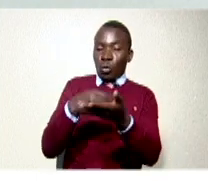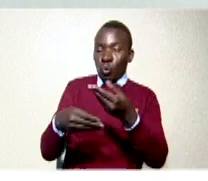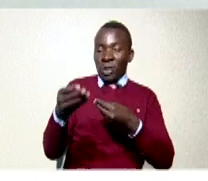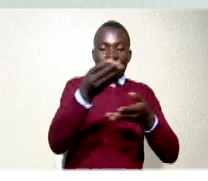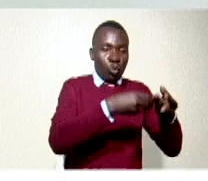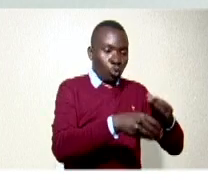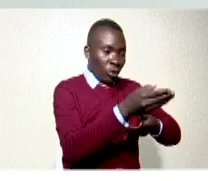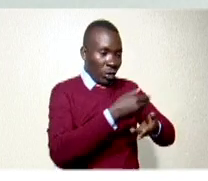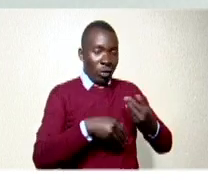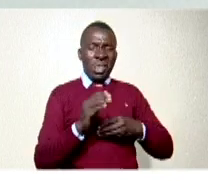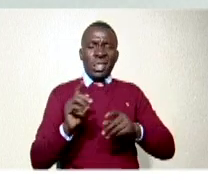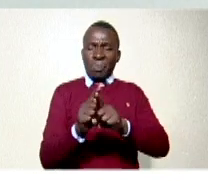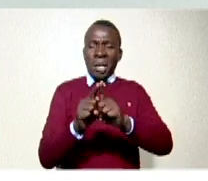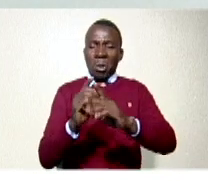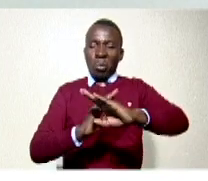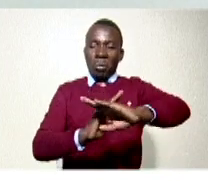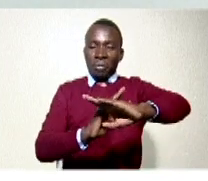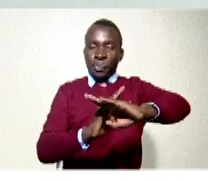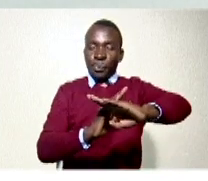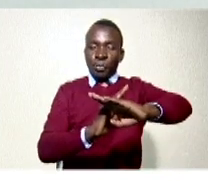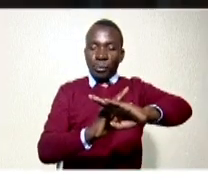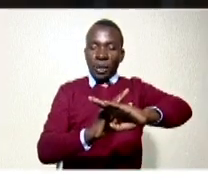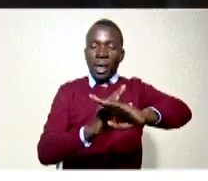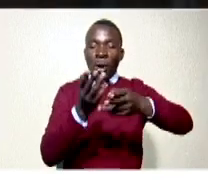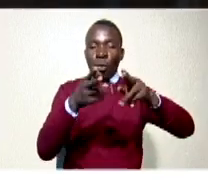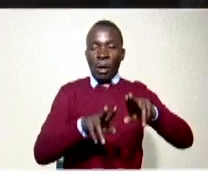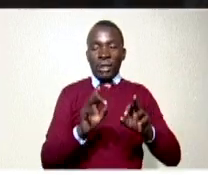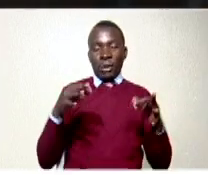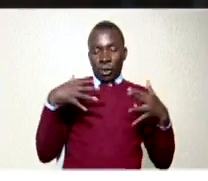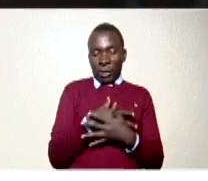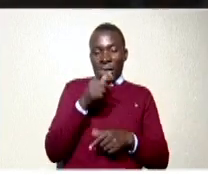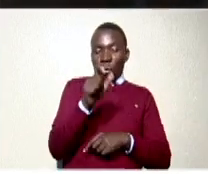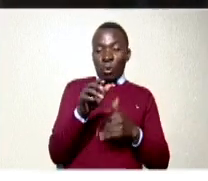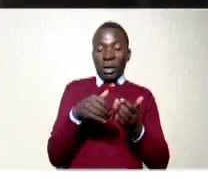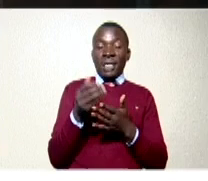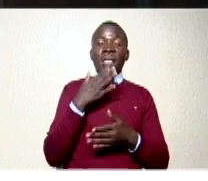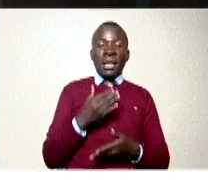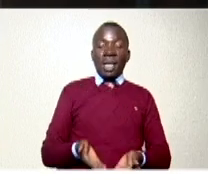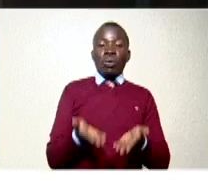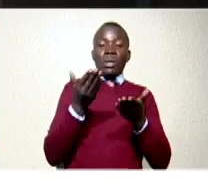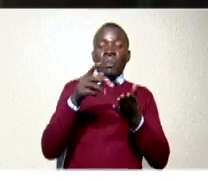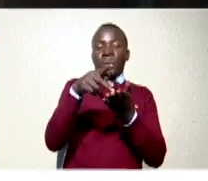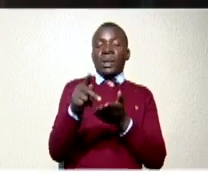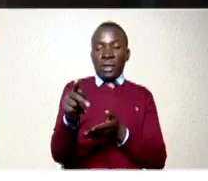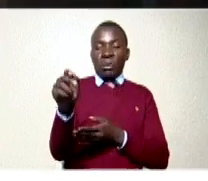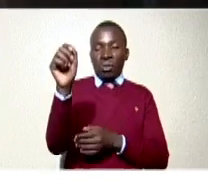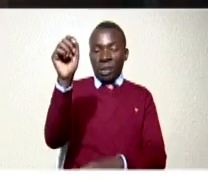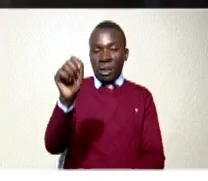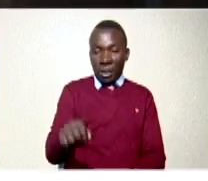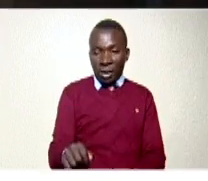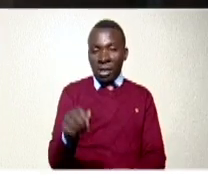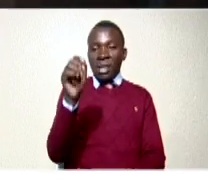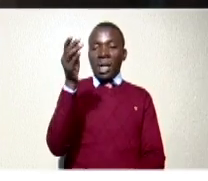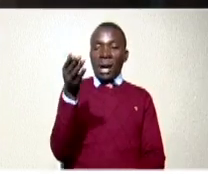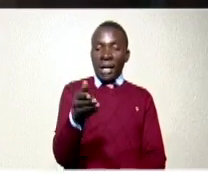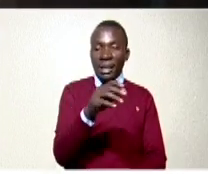no gukumira iyo uko kuba habaho ikintu cyo kwikanga buri wese agashaka kuzamura ibiciro. Yego. Hari ikindi